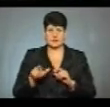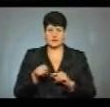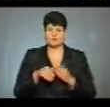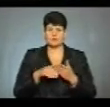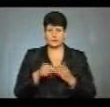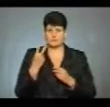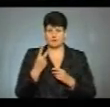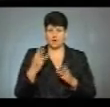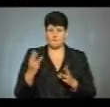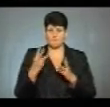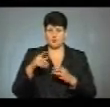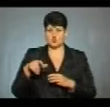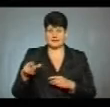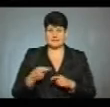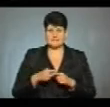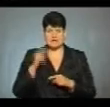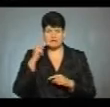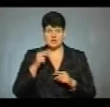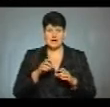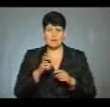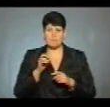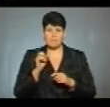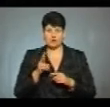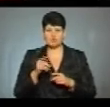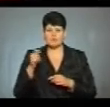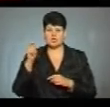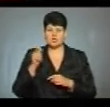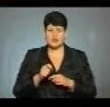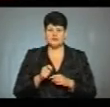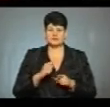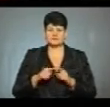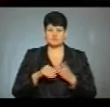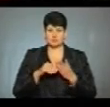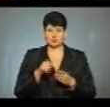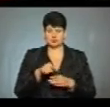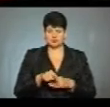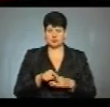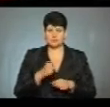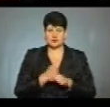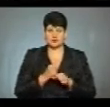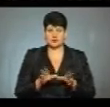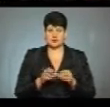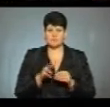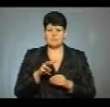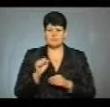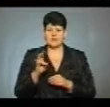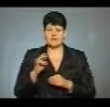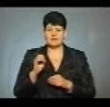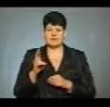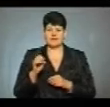2 пожежників. Це навчальний бокс, куди заїжджає карета швидкої допомоги. Тут студенти працюють з манекеном.